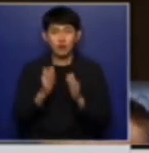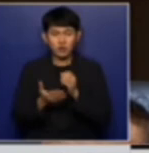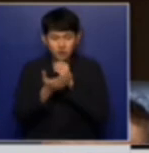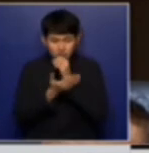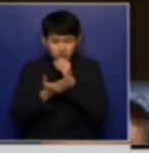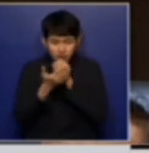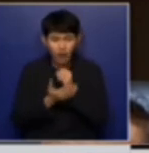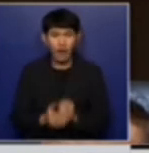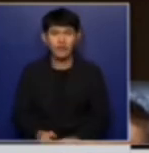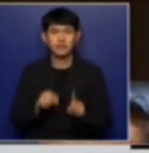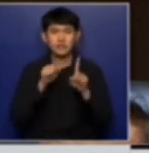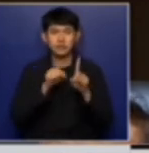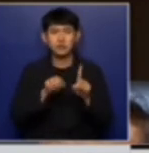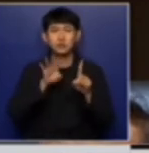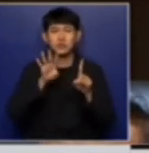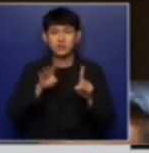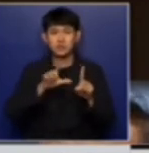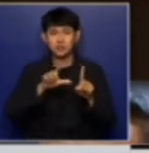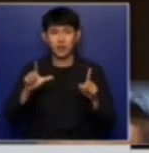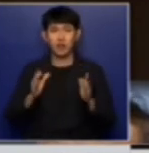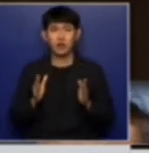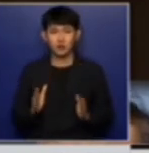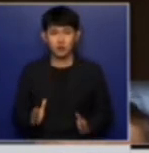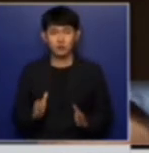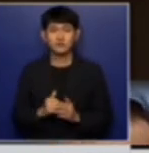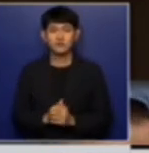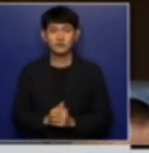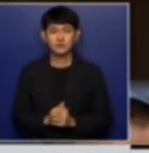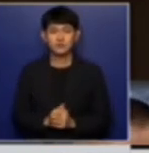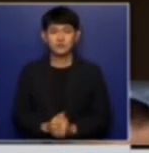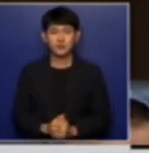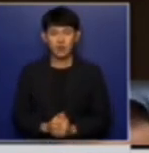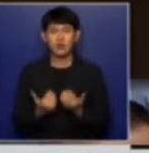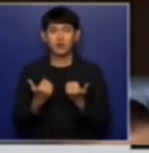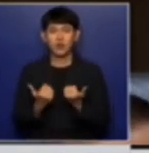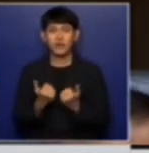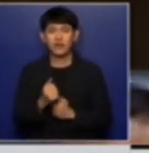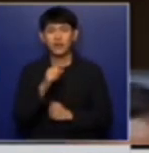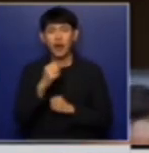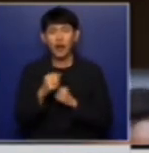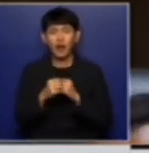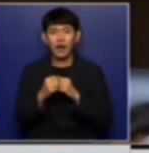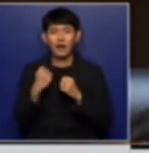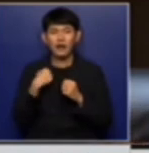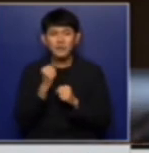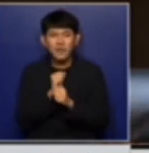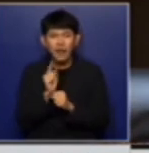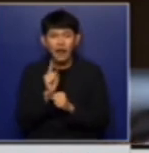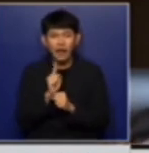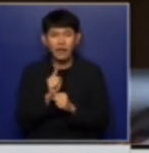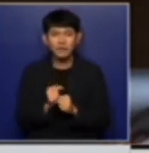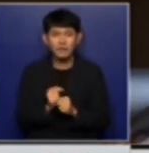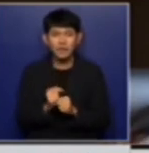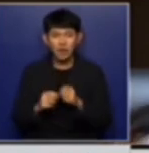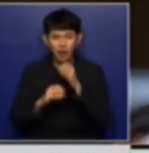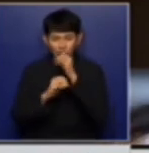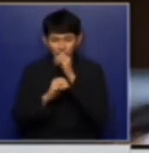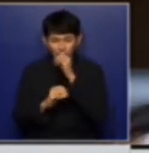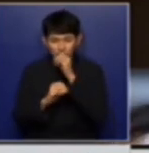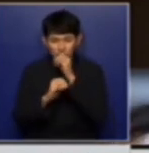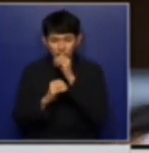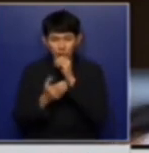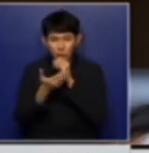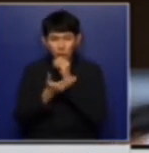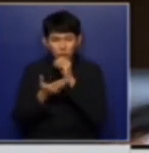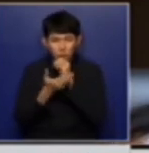ง 1.4 ล้านคนหลังจากท่านเอากัญชามาขยายผลเนี่ยปรากฏว่ามีคนติดกัญช